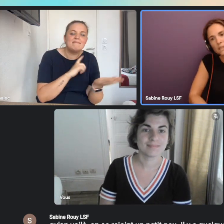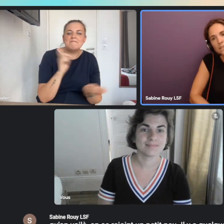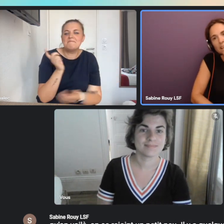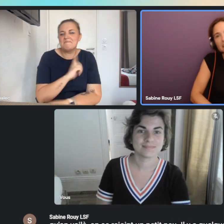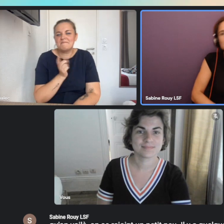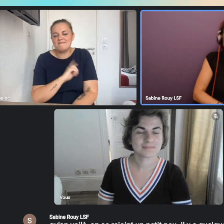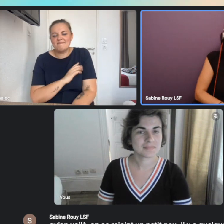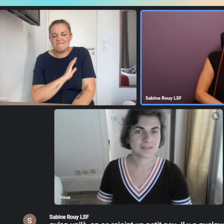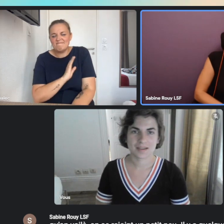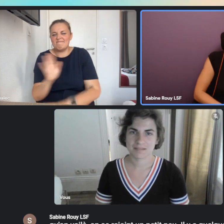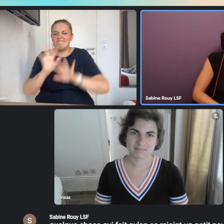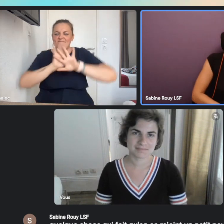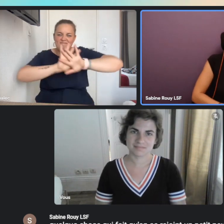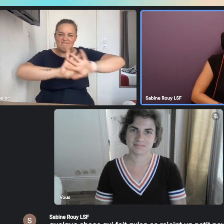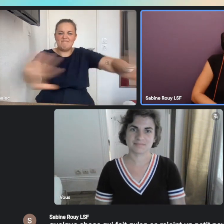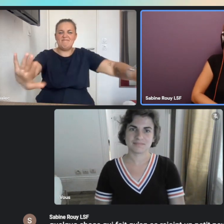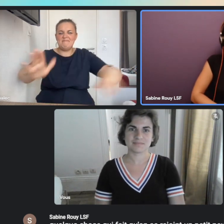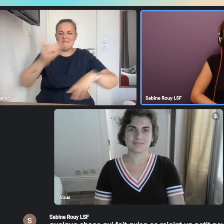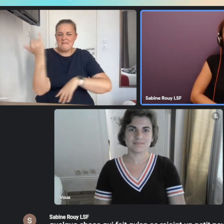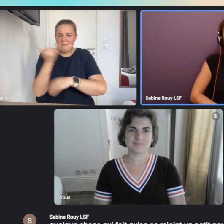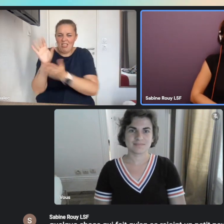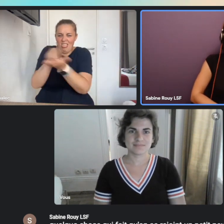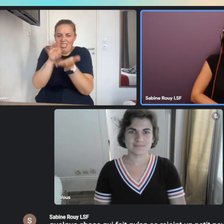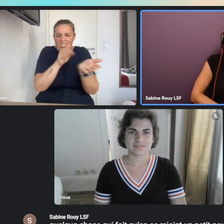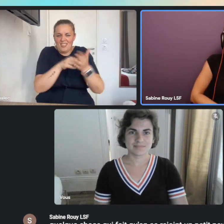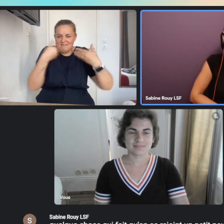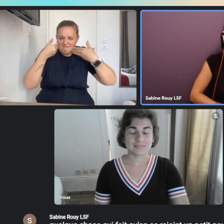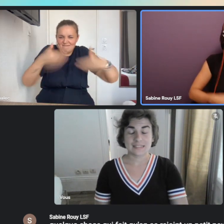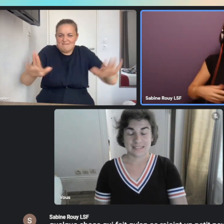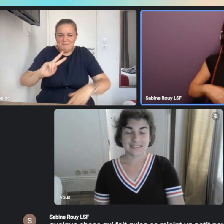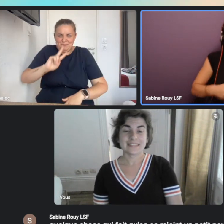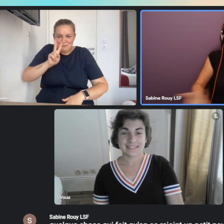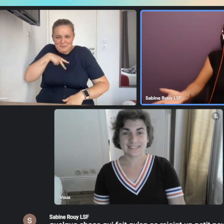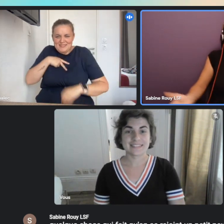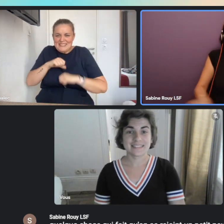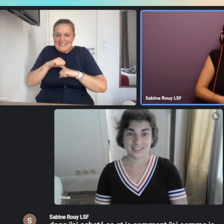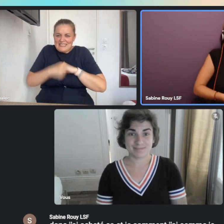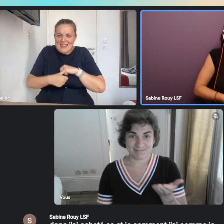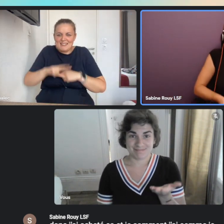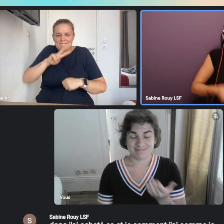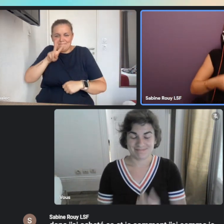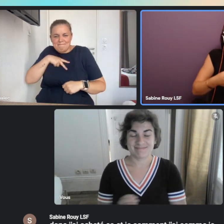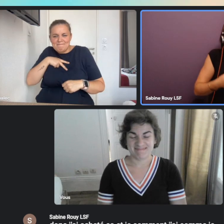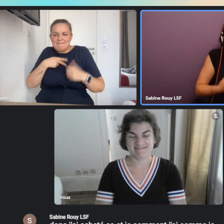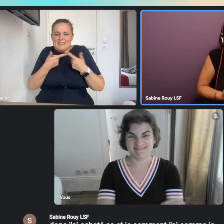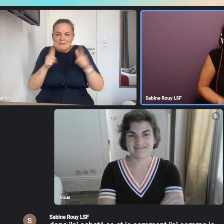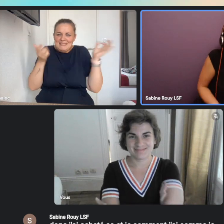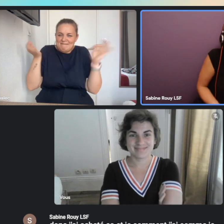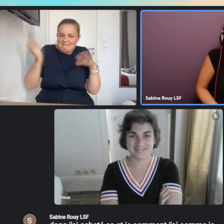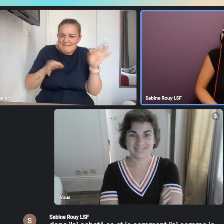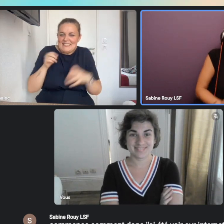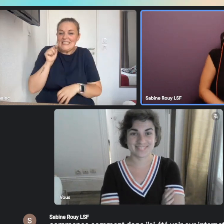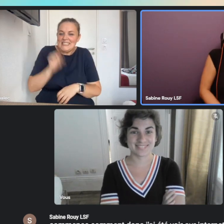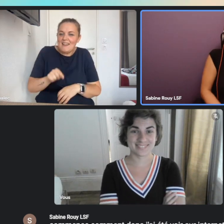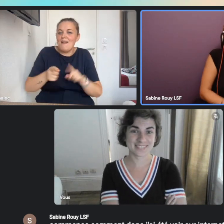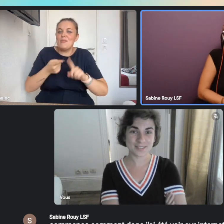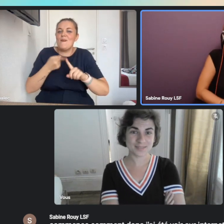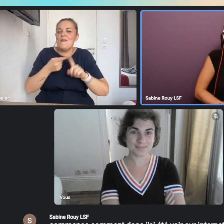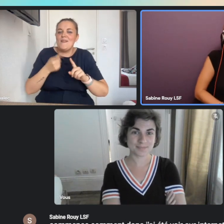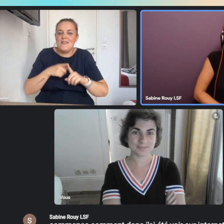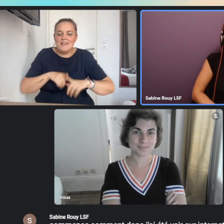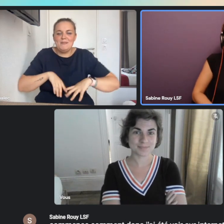sur Pinterest, non plus. Donc j'ai mis tout ça de côté, je dis: «Non, faut que j'arrête de prendre des modèles partout, je vais trouver mon style, mon propre